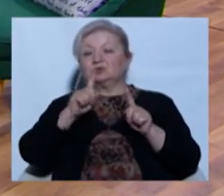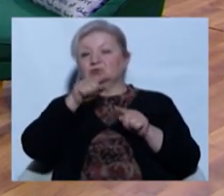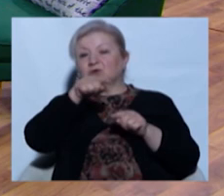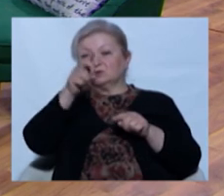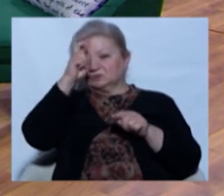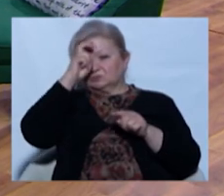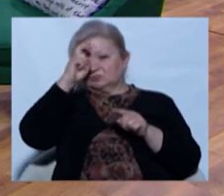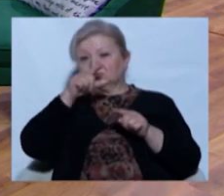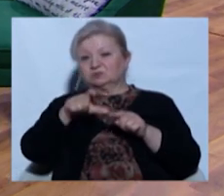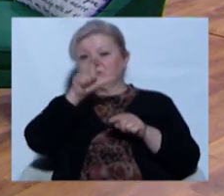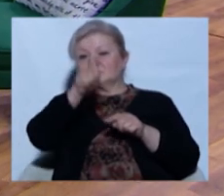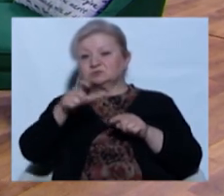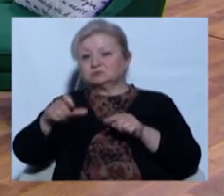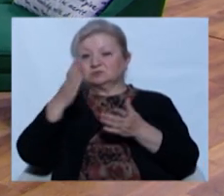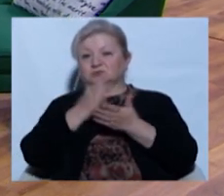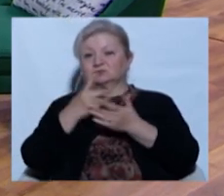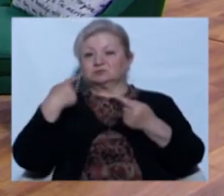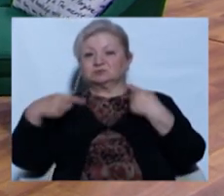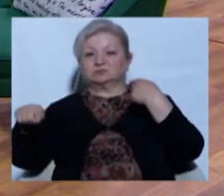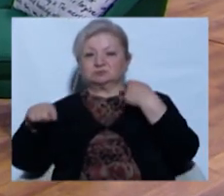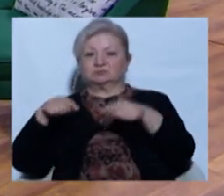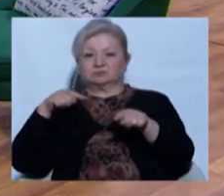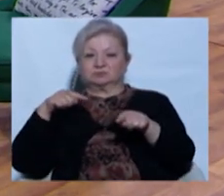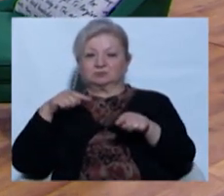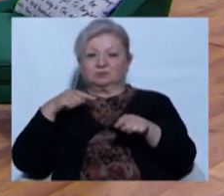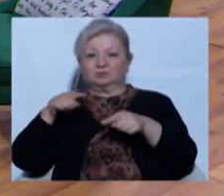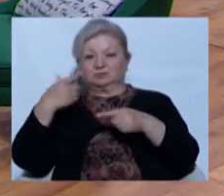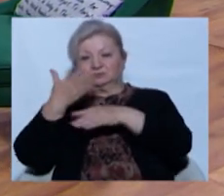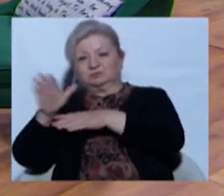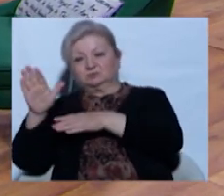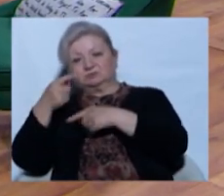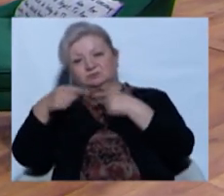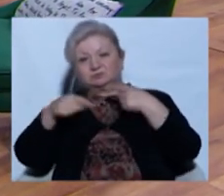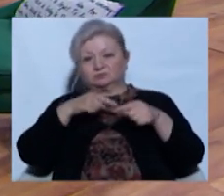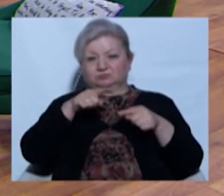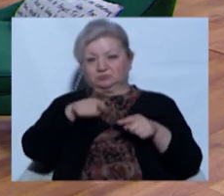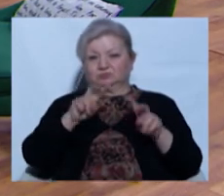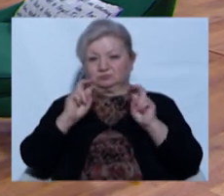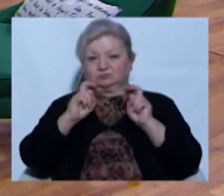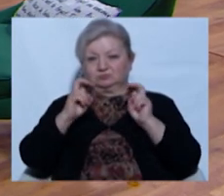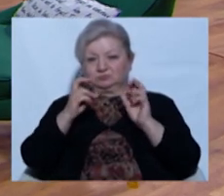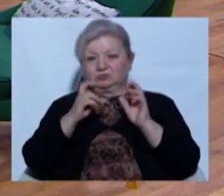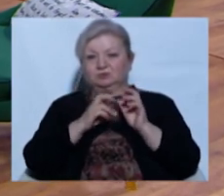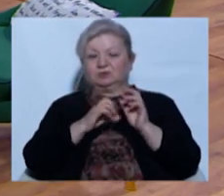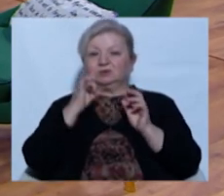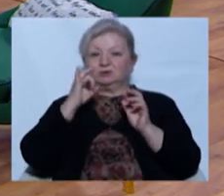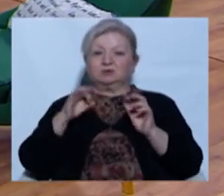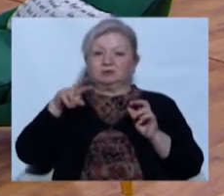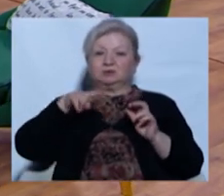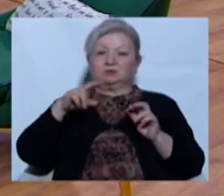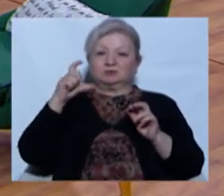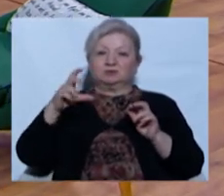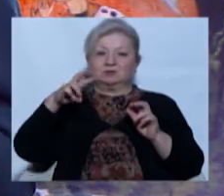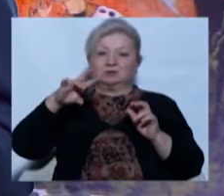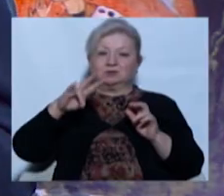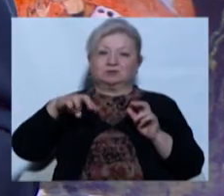ქვეყანა, თქვათ ის ხალხი განსხვავდებოდა სხვებისგან. ზოგადად ამას გულისხმობს ტერმინი სტუდენტობა, რომ ვთქვათ